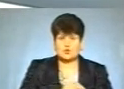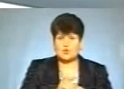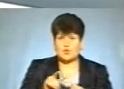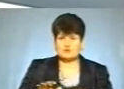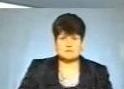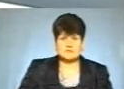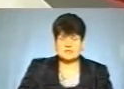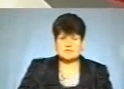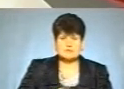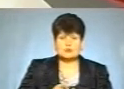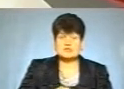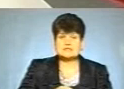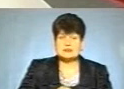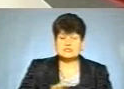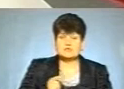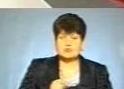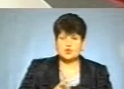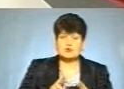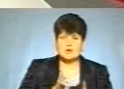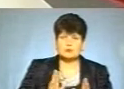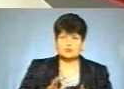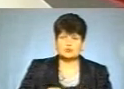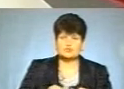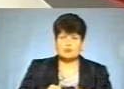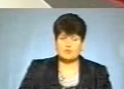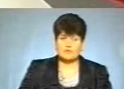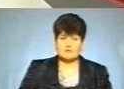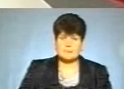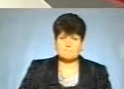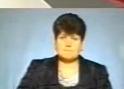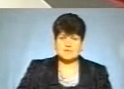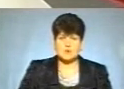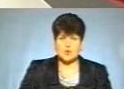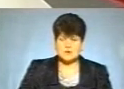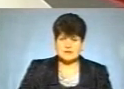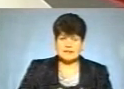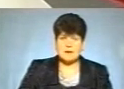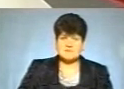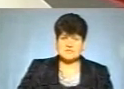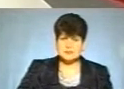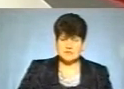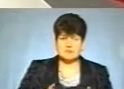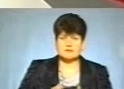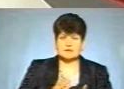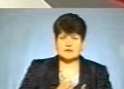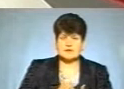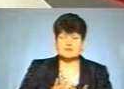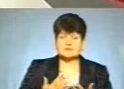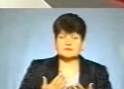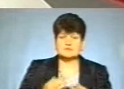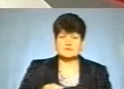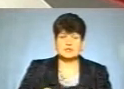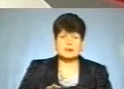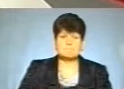місцях, це буде залежати від того, як будуть сформовані структурні підрозділи вже на місцях і наявності кількості вакантних